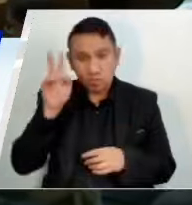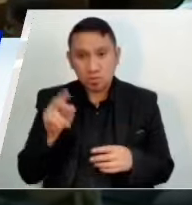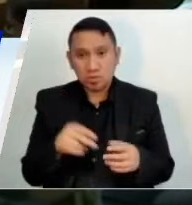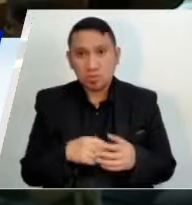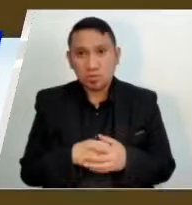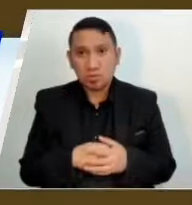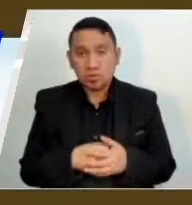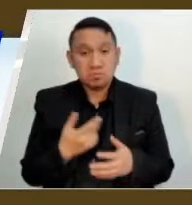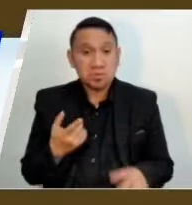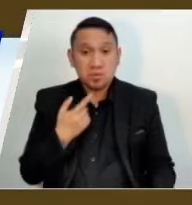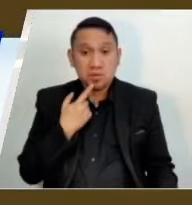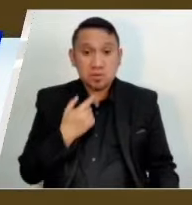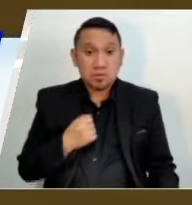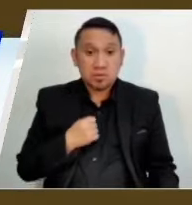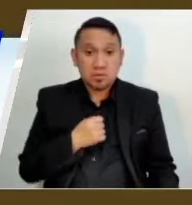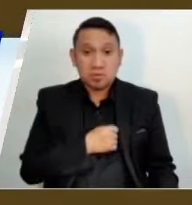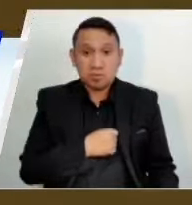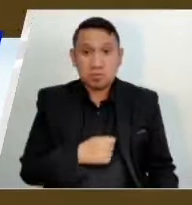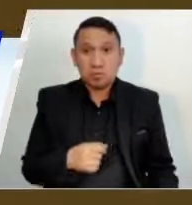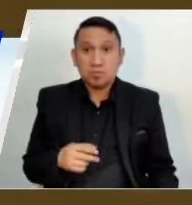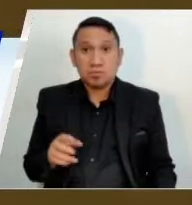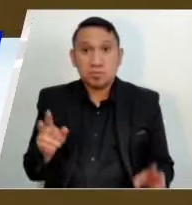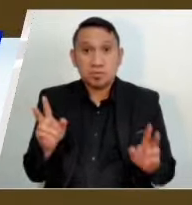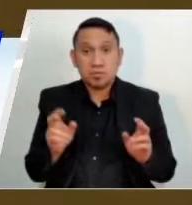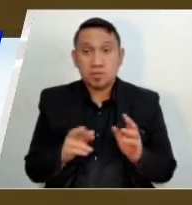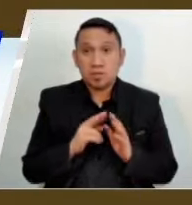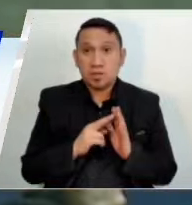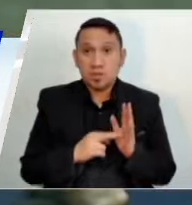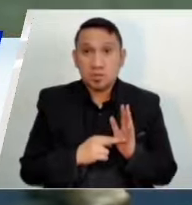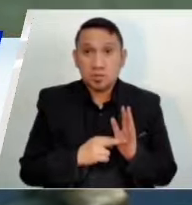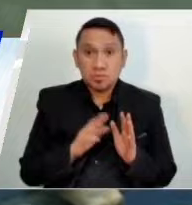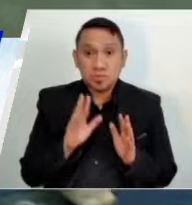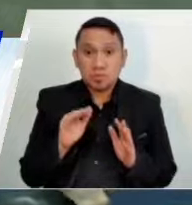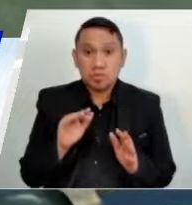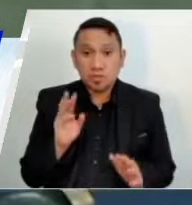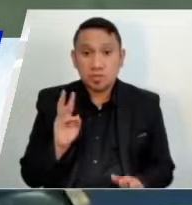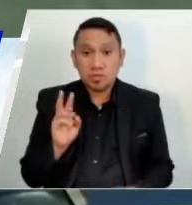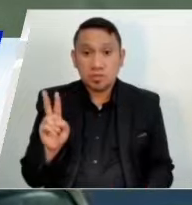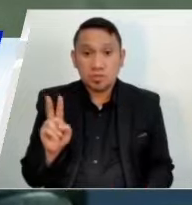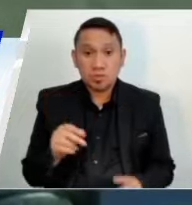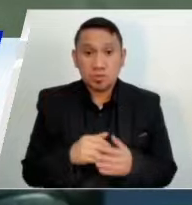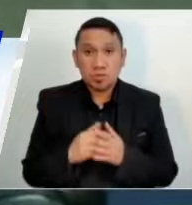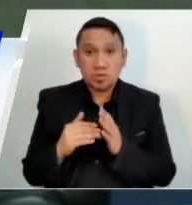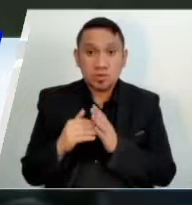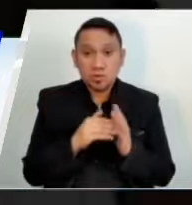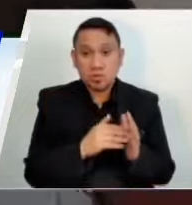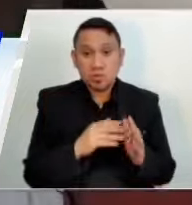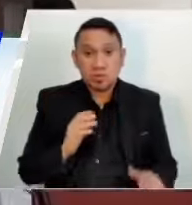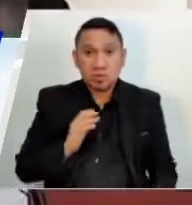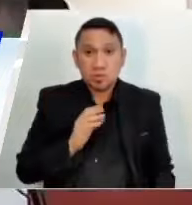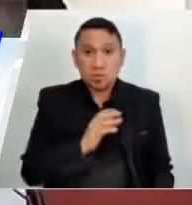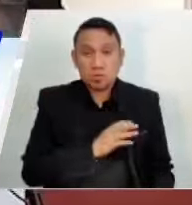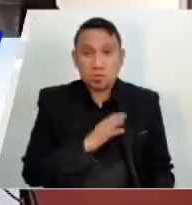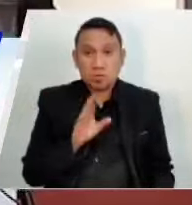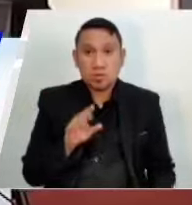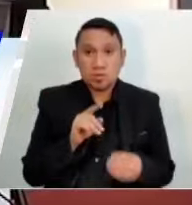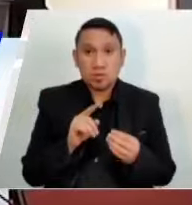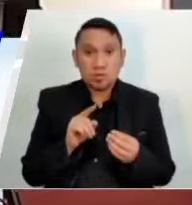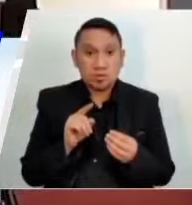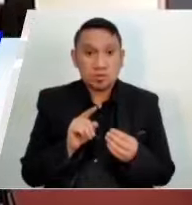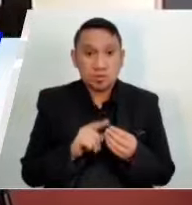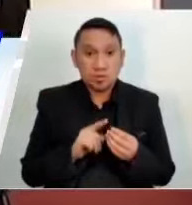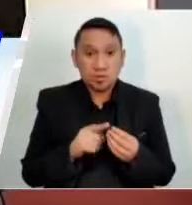sinabi nila sa title ng Resolution 1562 na inatake ng Senado ang Kamara, ang mga kongresista nasaktan